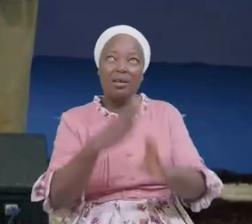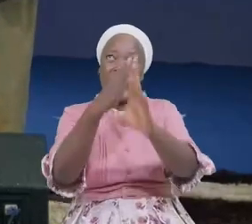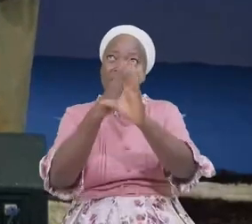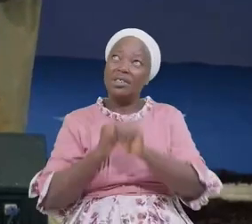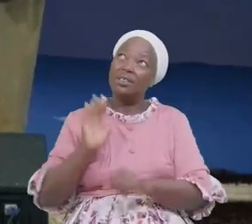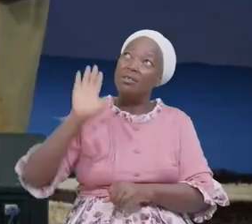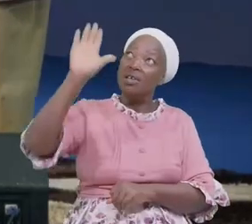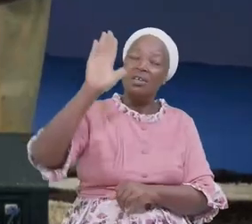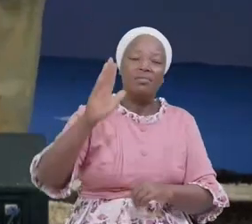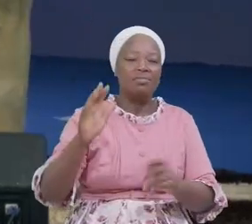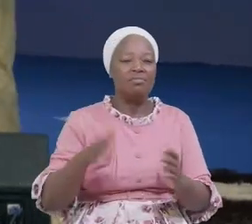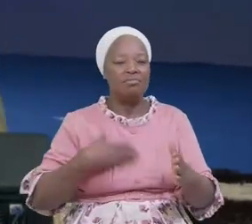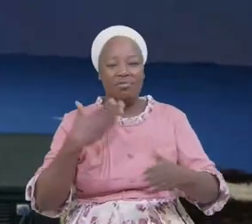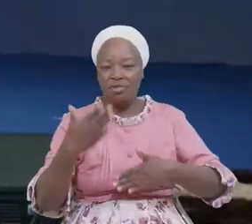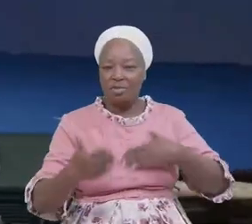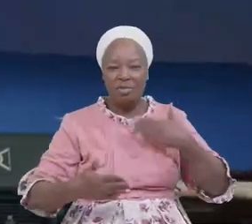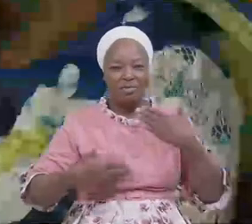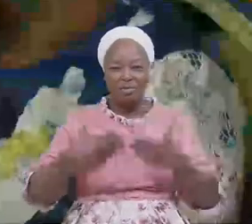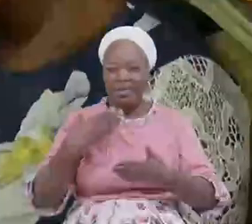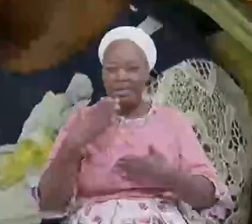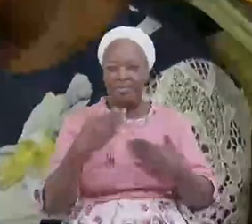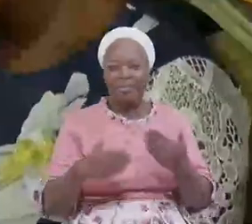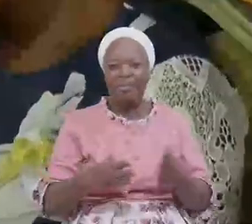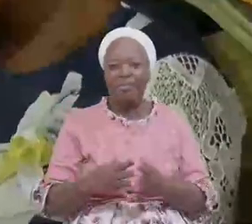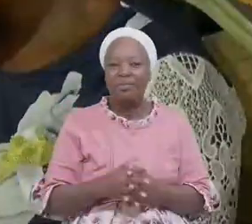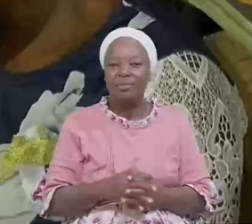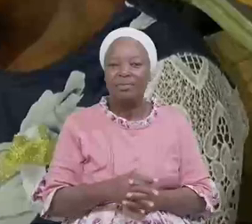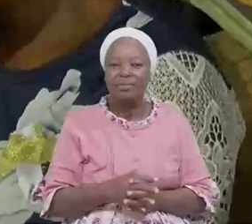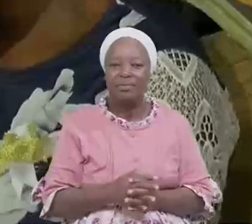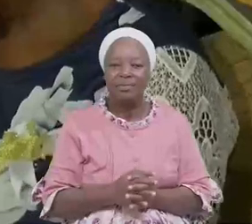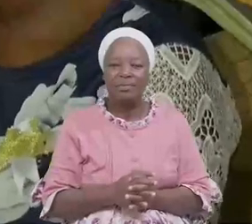Zachée se hâta de descendre, le reçut avec joie.